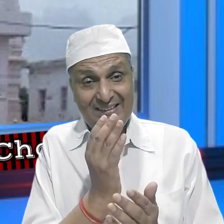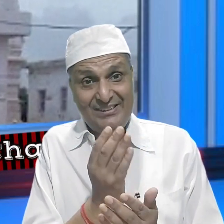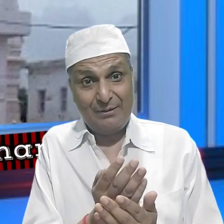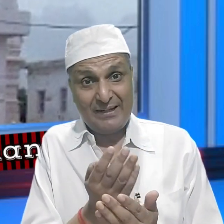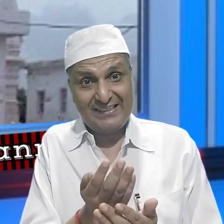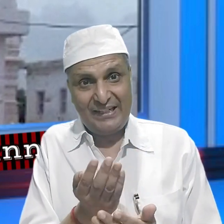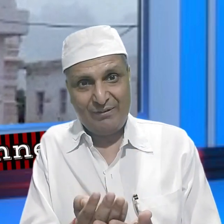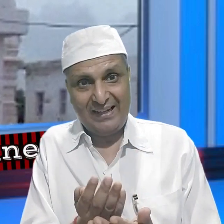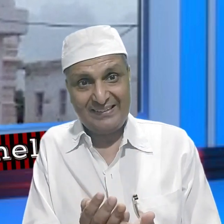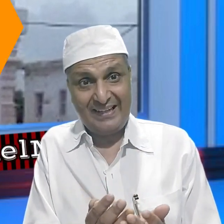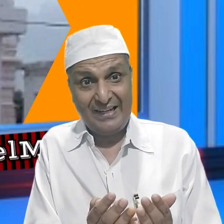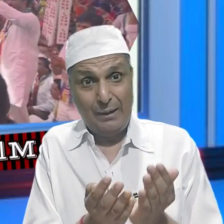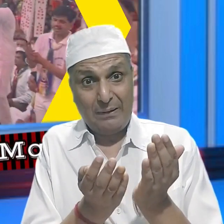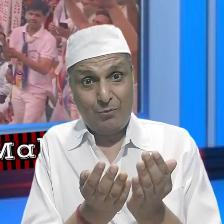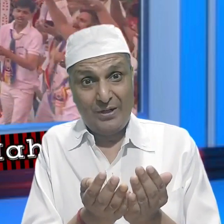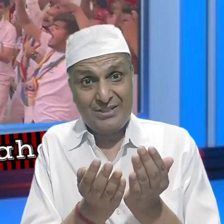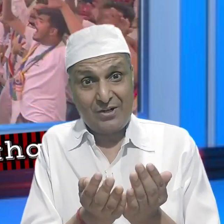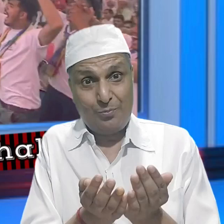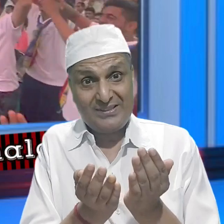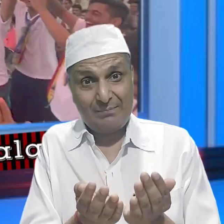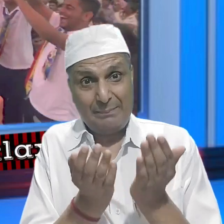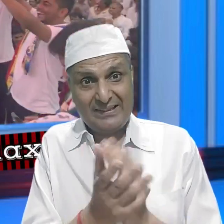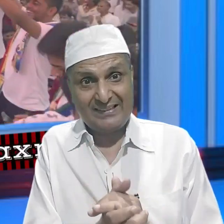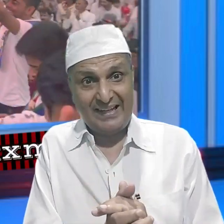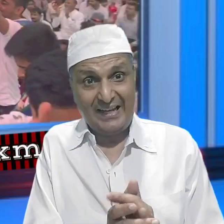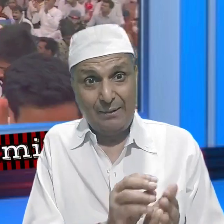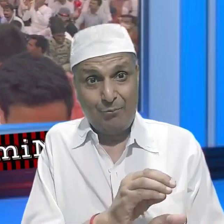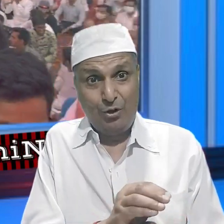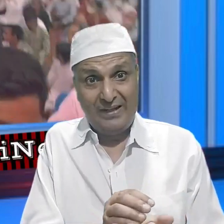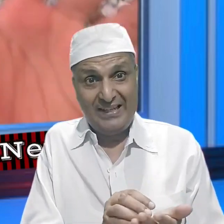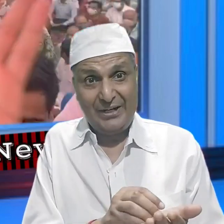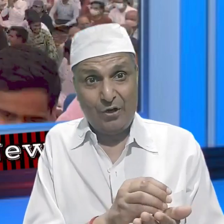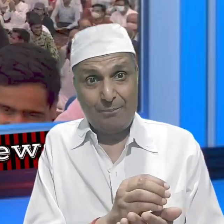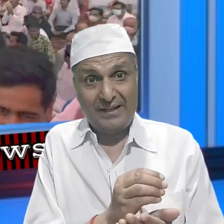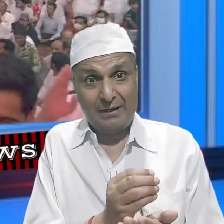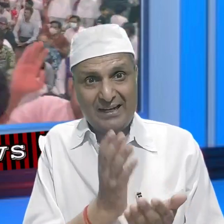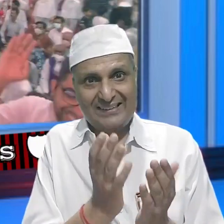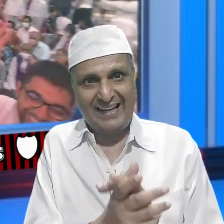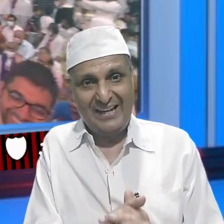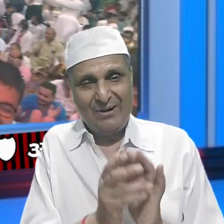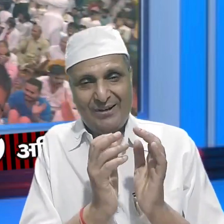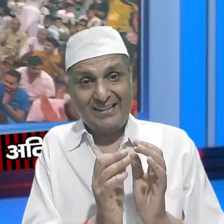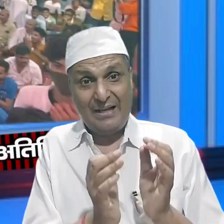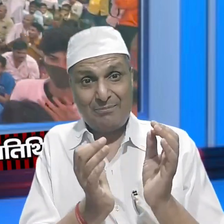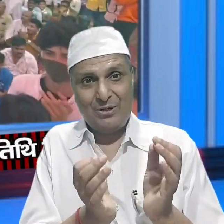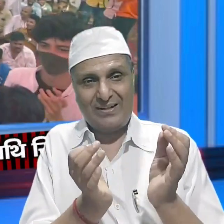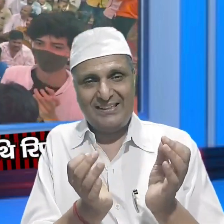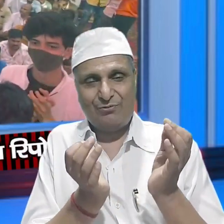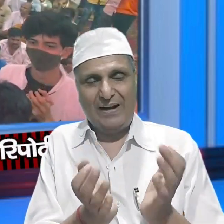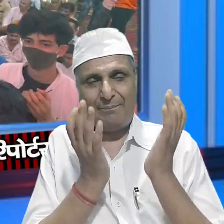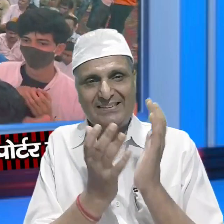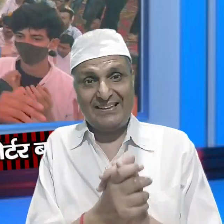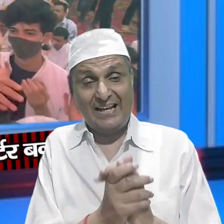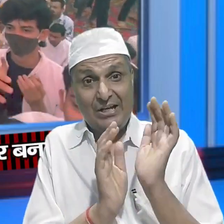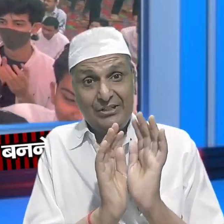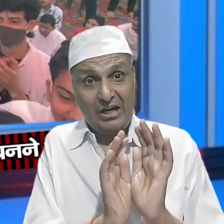हैं जल भरा श्रीफल लाते हैं, प्रभु के चरणों में समर्पित करते हैं, मूल वेद की 9 परिक्रमा लगाते हैं और कहते हैं मनोवांछित